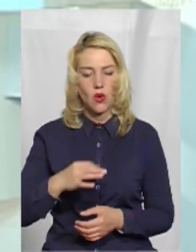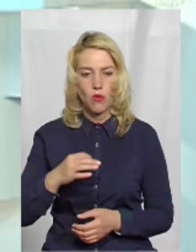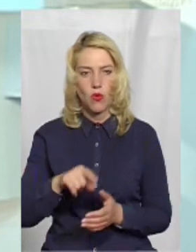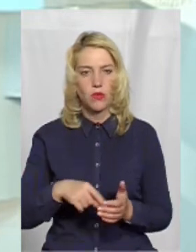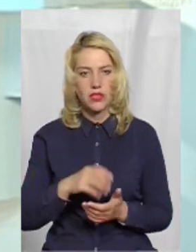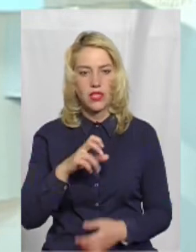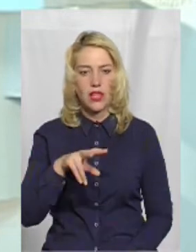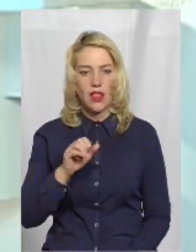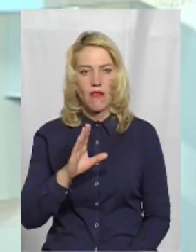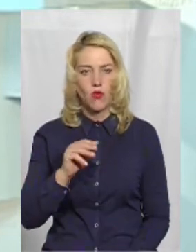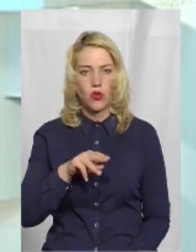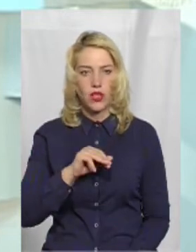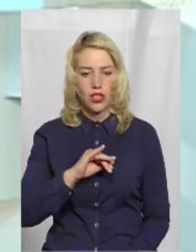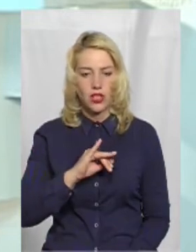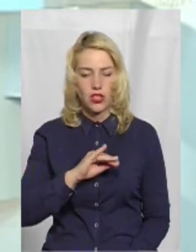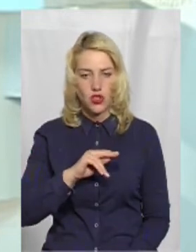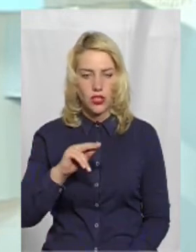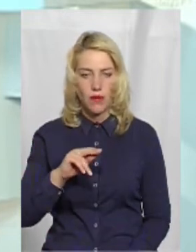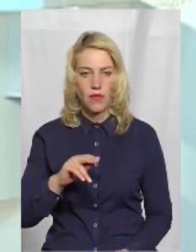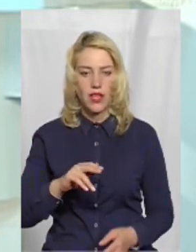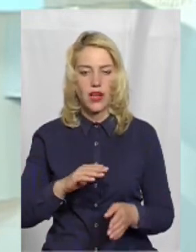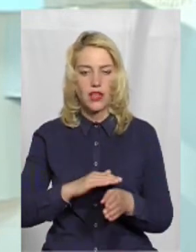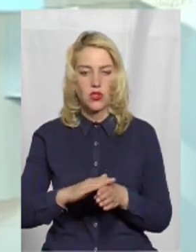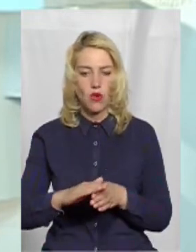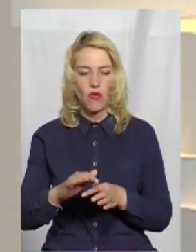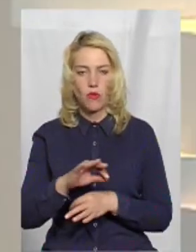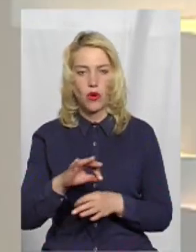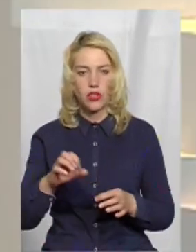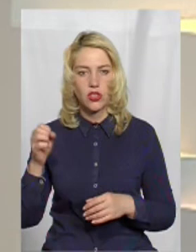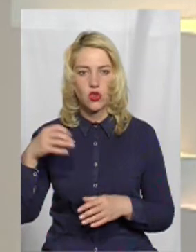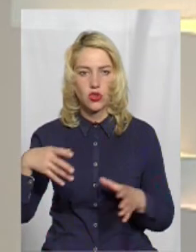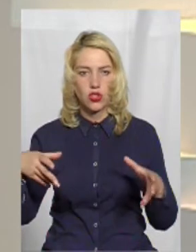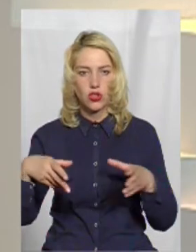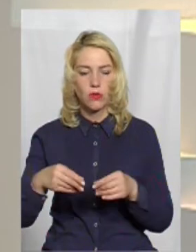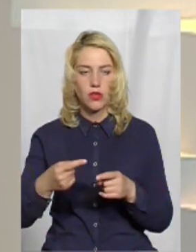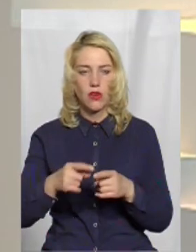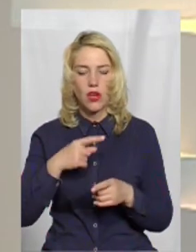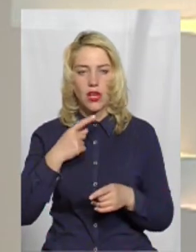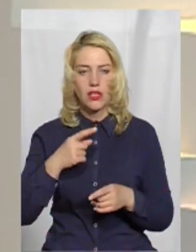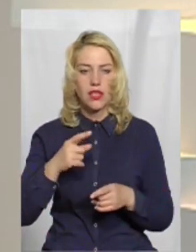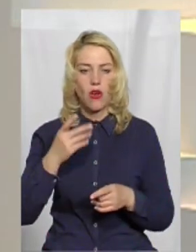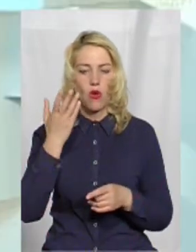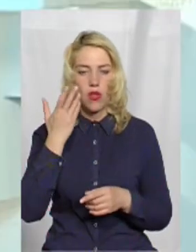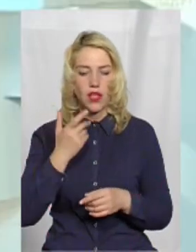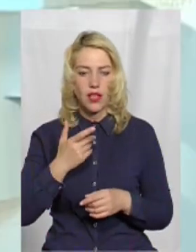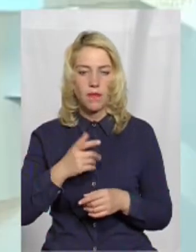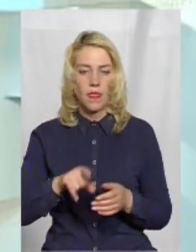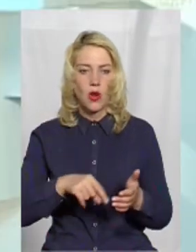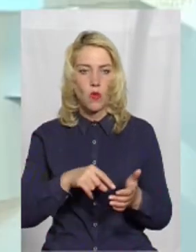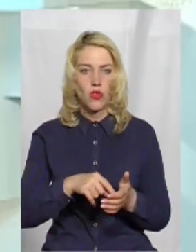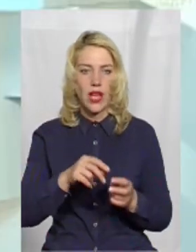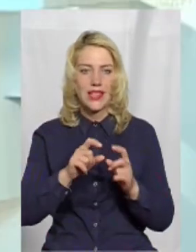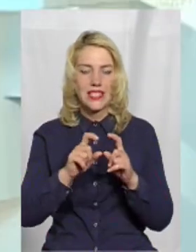Славутич, наразі реалізовує проєкт сонячної кооперативи, називається «Сонячне місто». Це коли комунальний